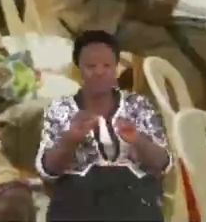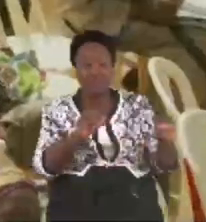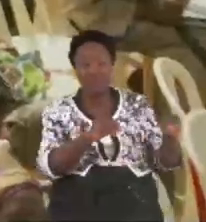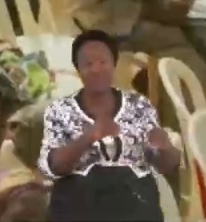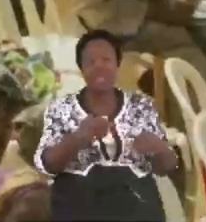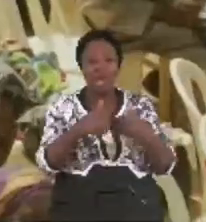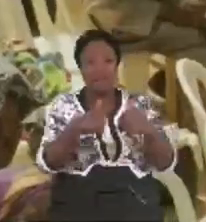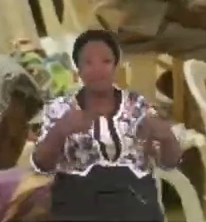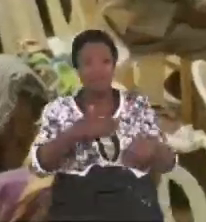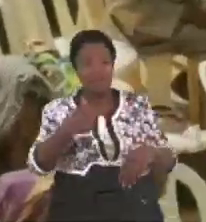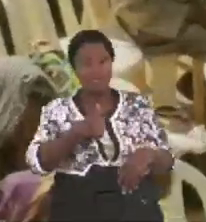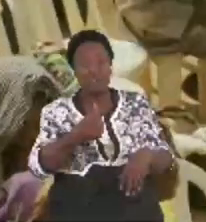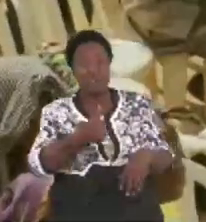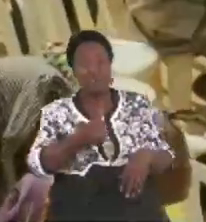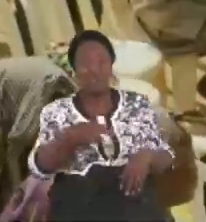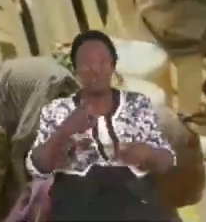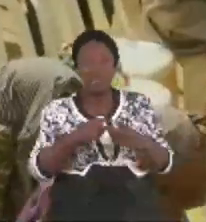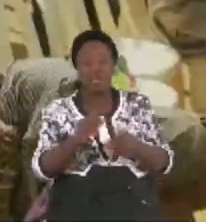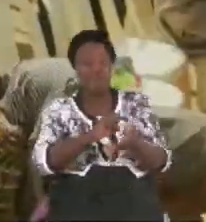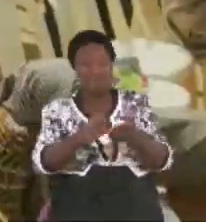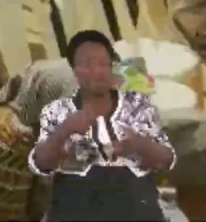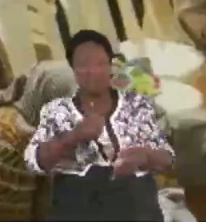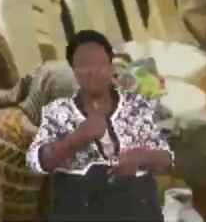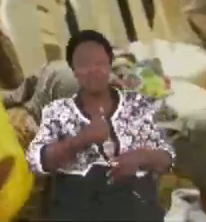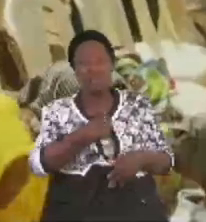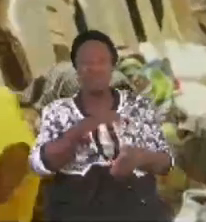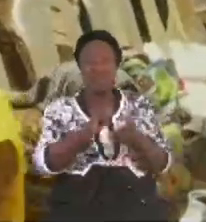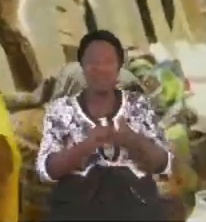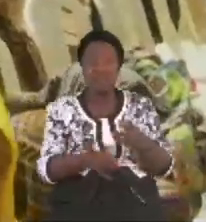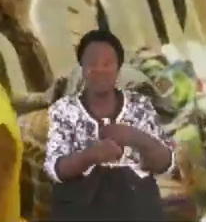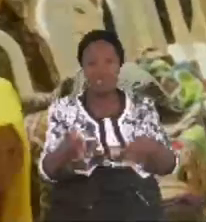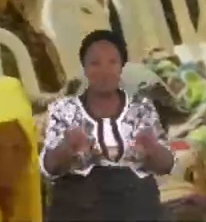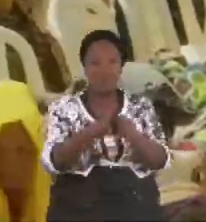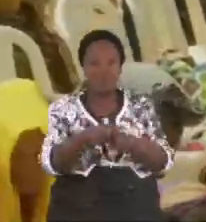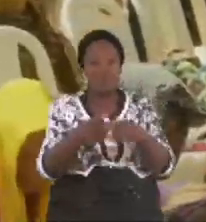afin qu'eux aussi soient sanctifiés par la vérité.